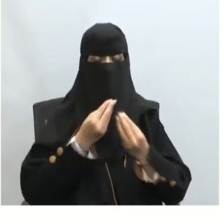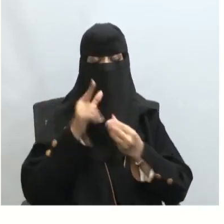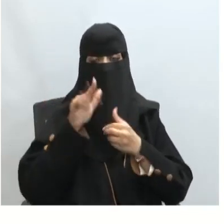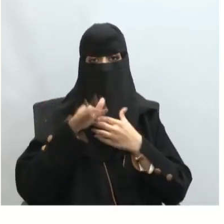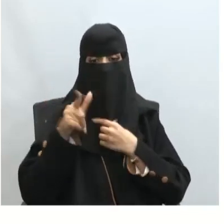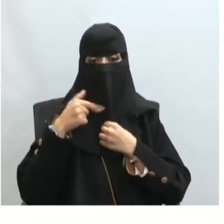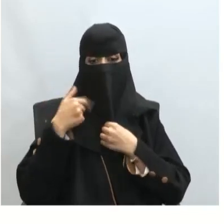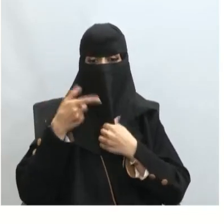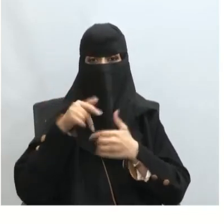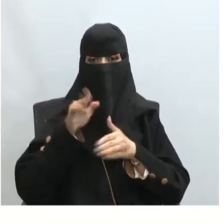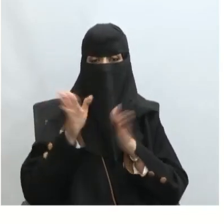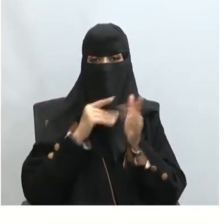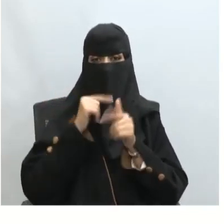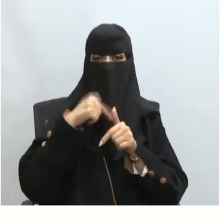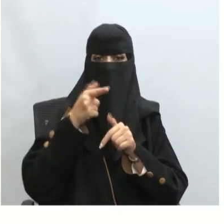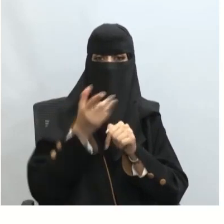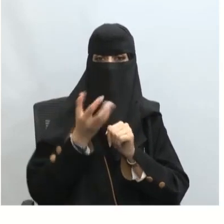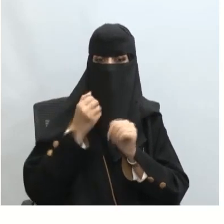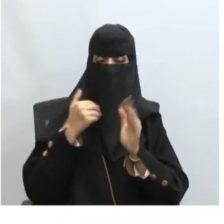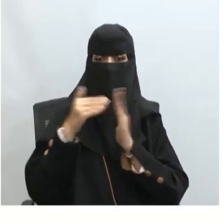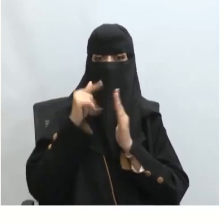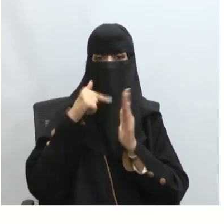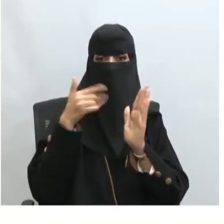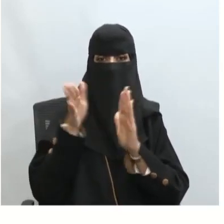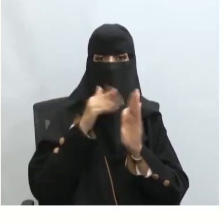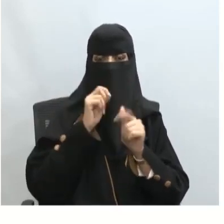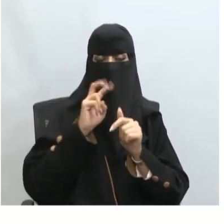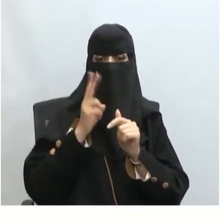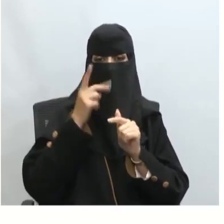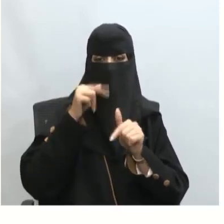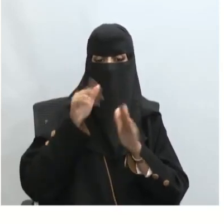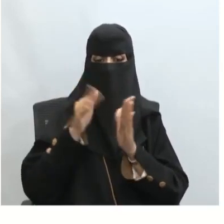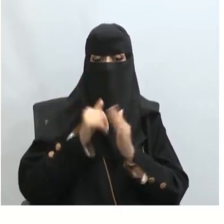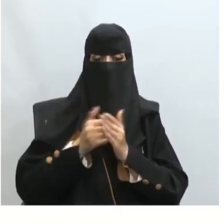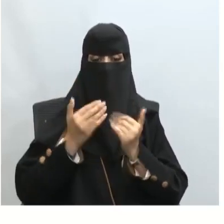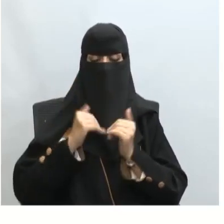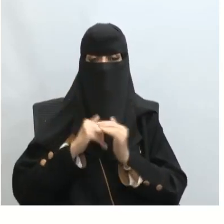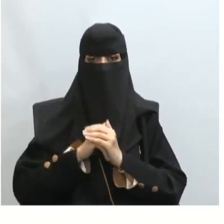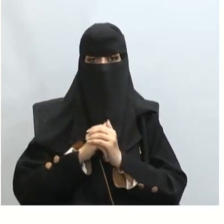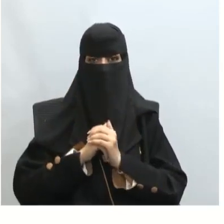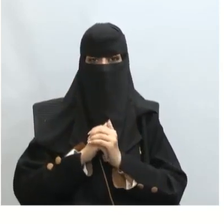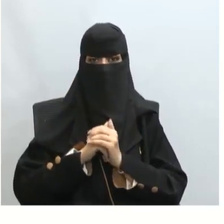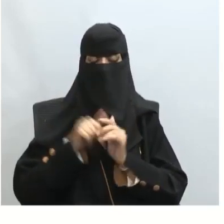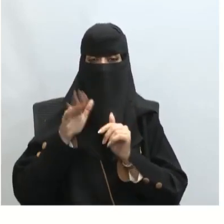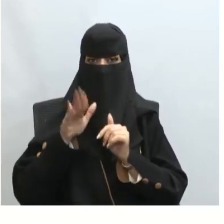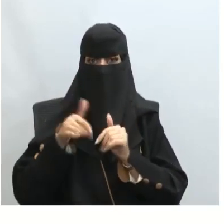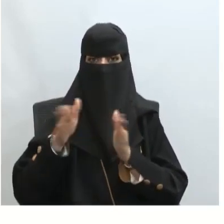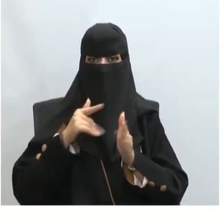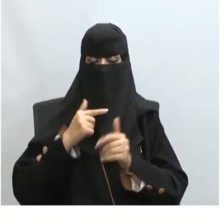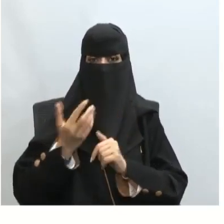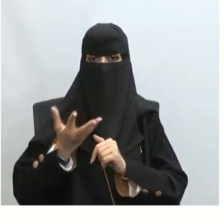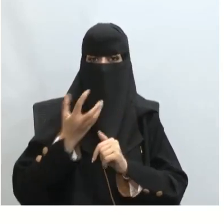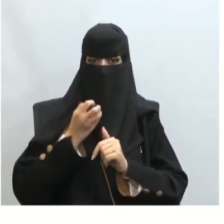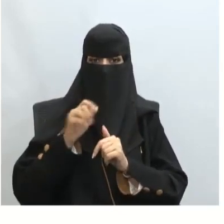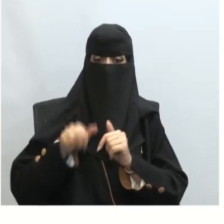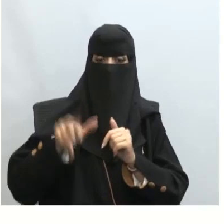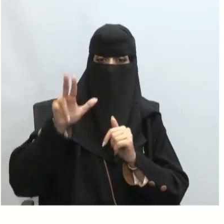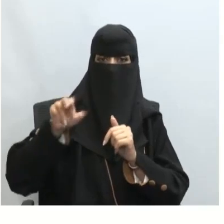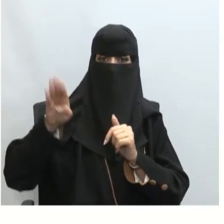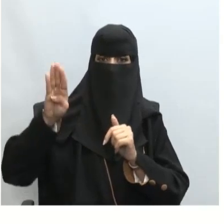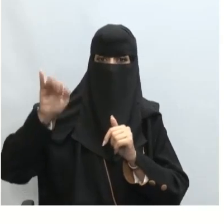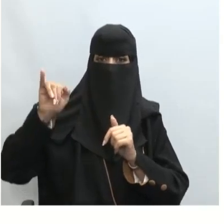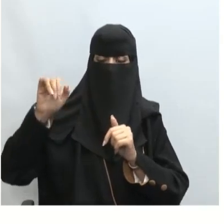تفاعلات الاكسده حتى تعطيني في النهايه ثاني اكسيد الكربون ايضا الحصول على الكيتونات